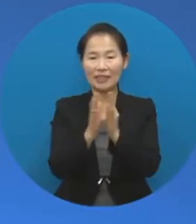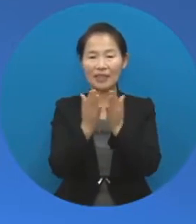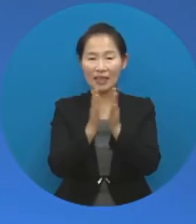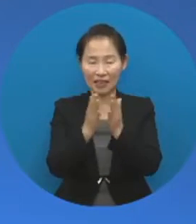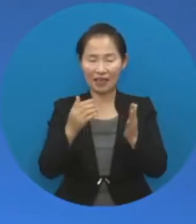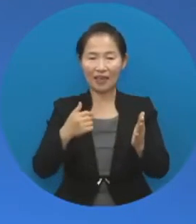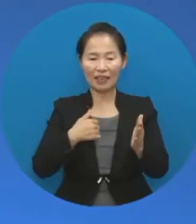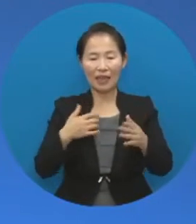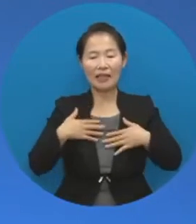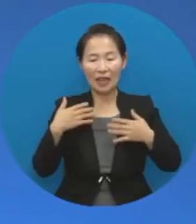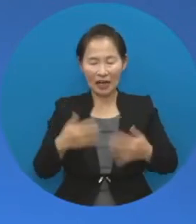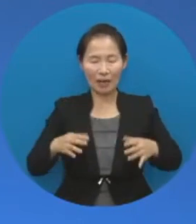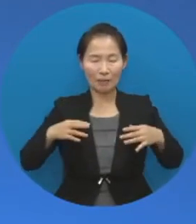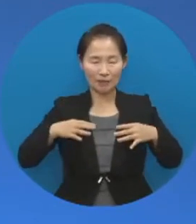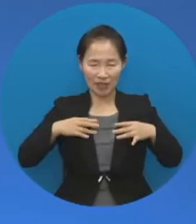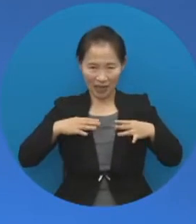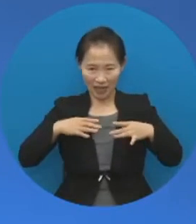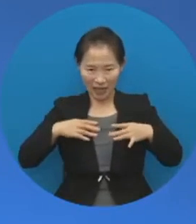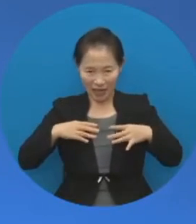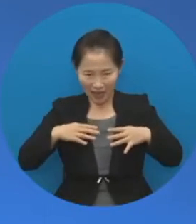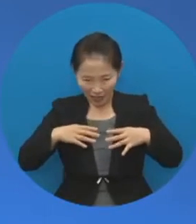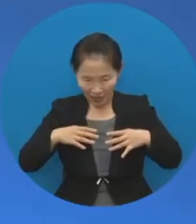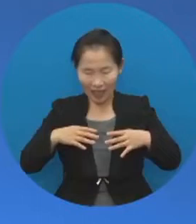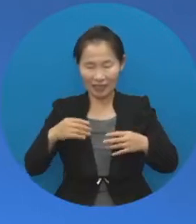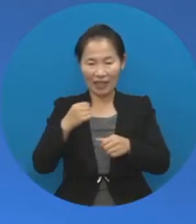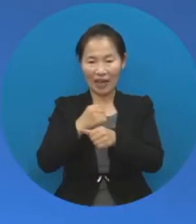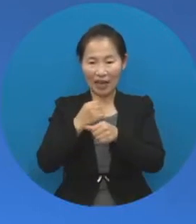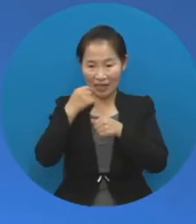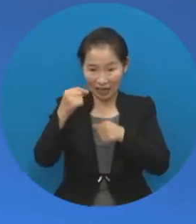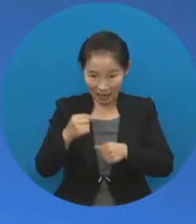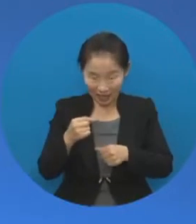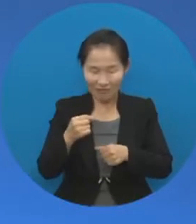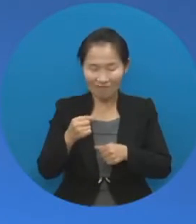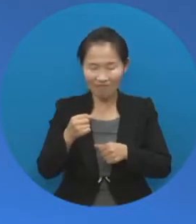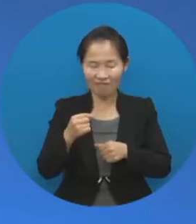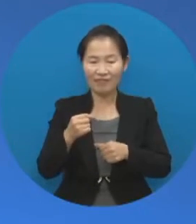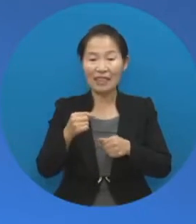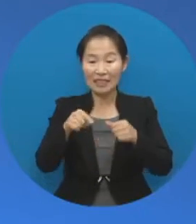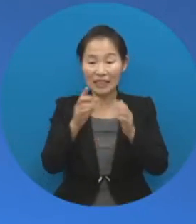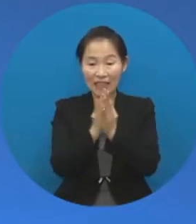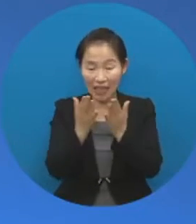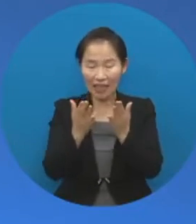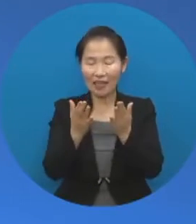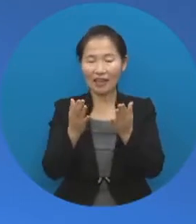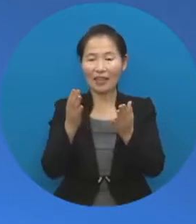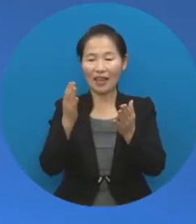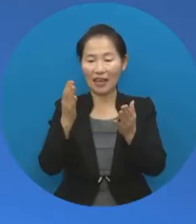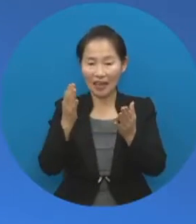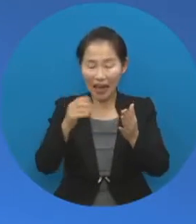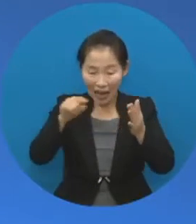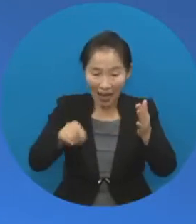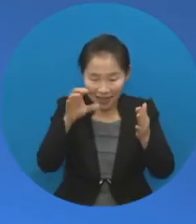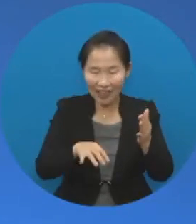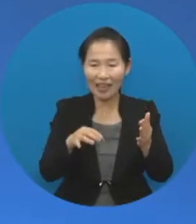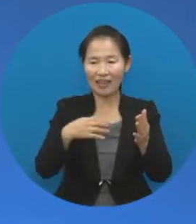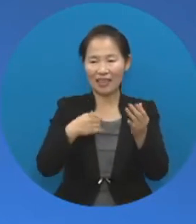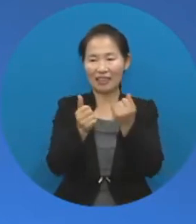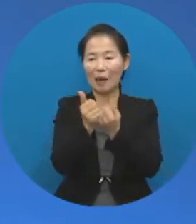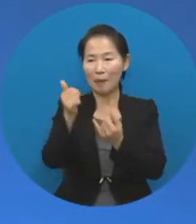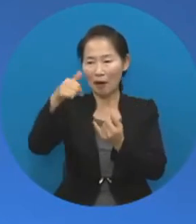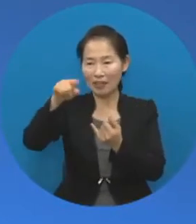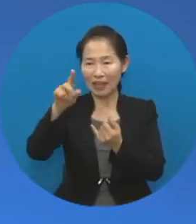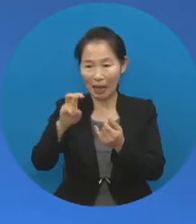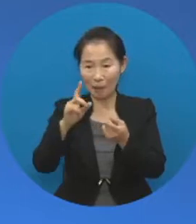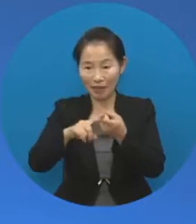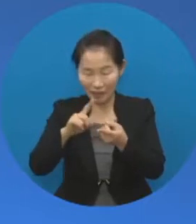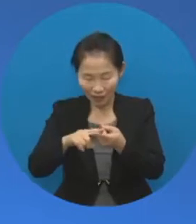책에 그 용호 씨에 대한 기도 제목을 적은 거예요. 근데 그 책을 읽은 방송국에서 이